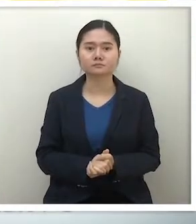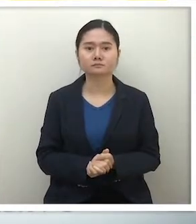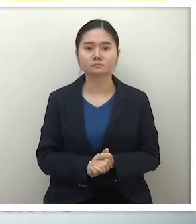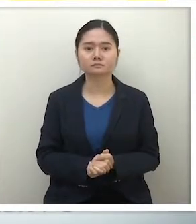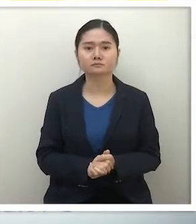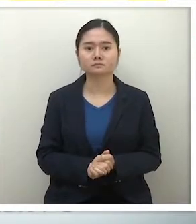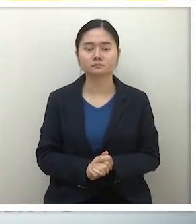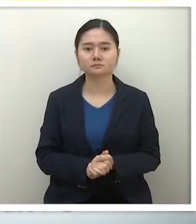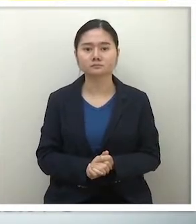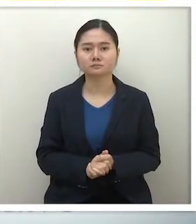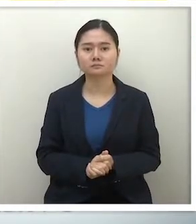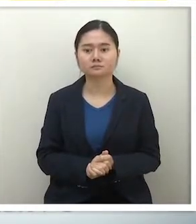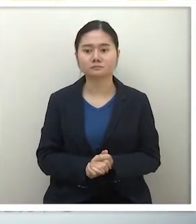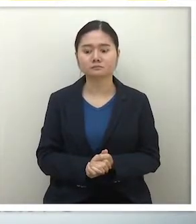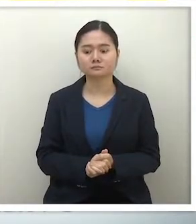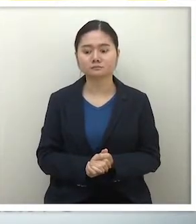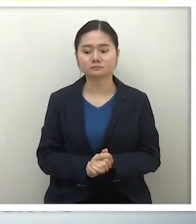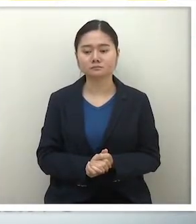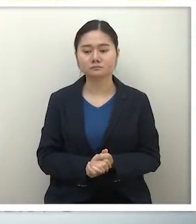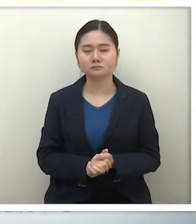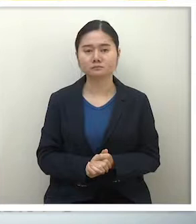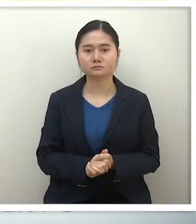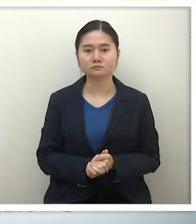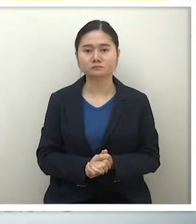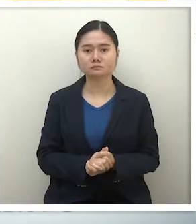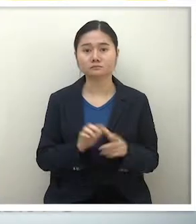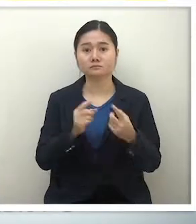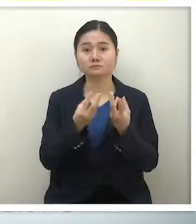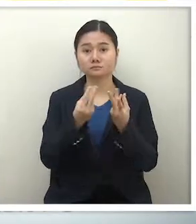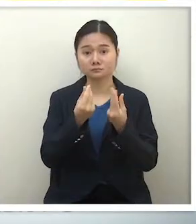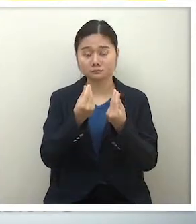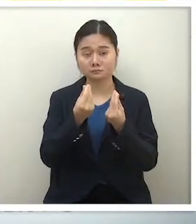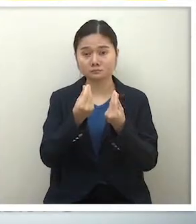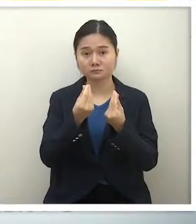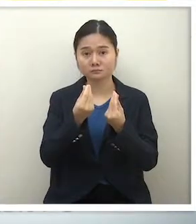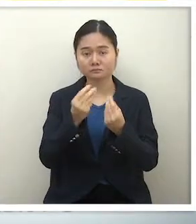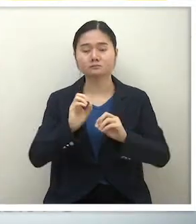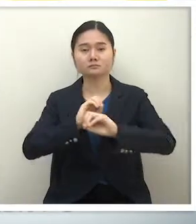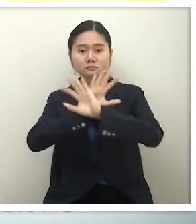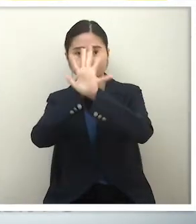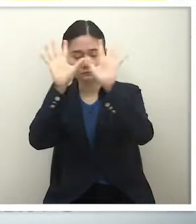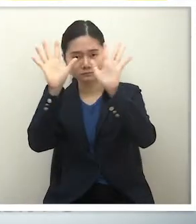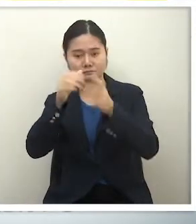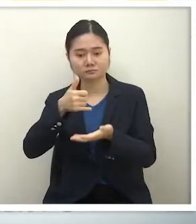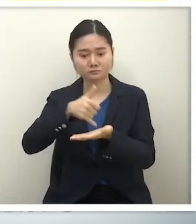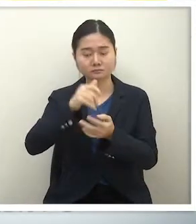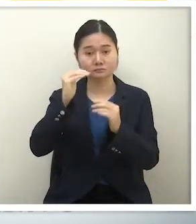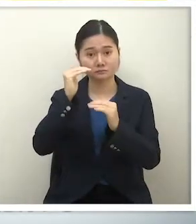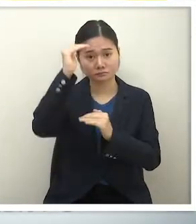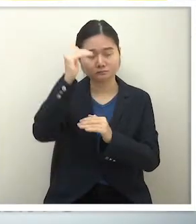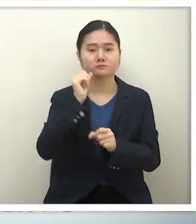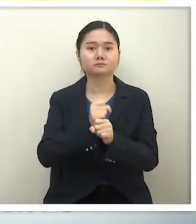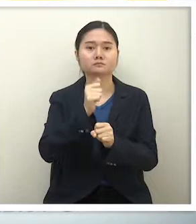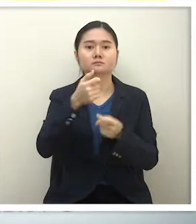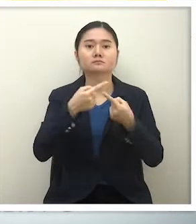ากินพื้นที่ระหว่างอะไรครับดินกับฟ้ากินขึ้นไปกิน